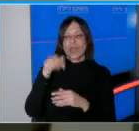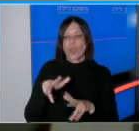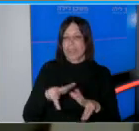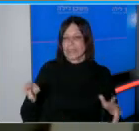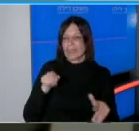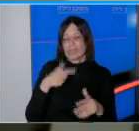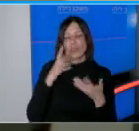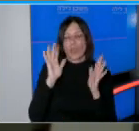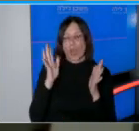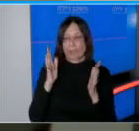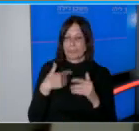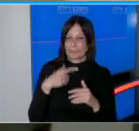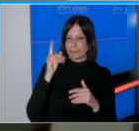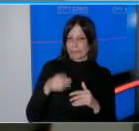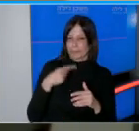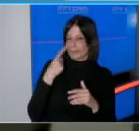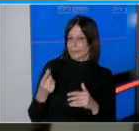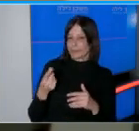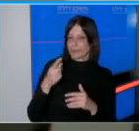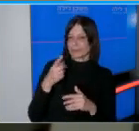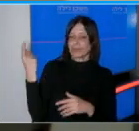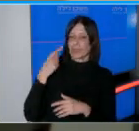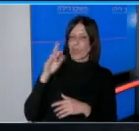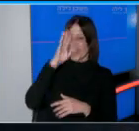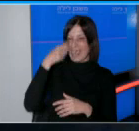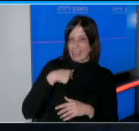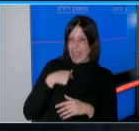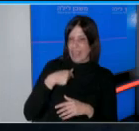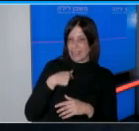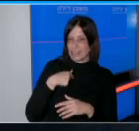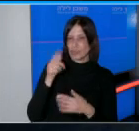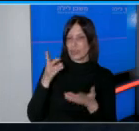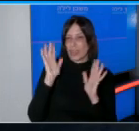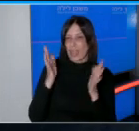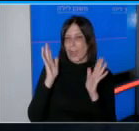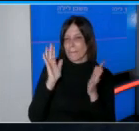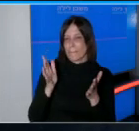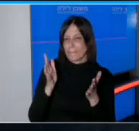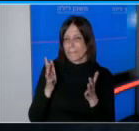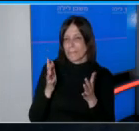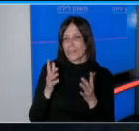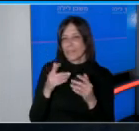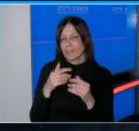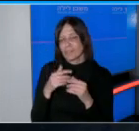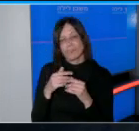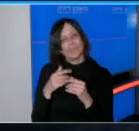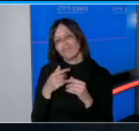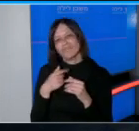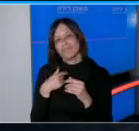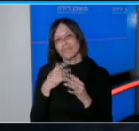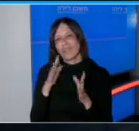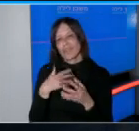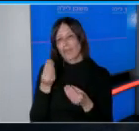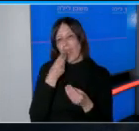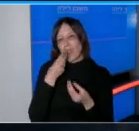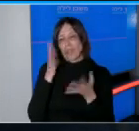זה פשוט נורא. אני חייב לציין שהאיום האיראני היחידי עליי זה יותר מדי חורשד או גונדי, שאני אוכל לי יותר מדי.